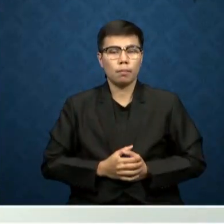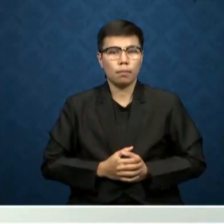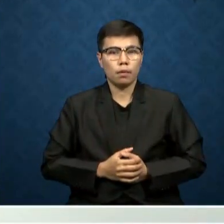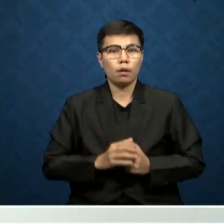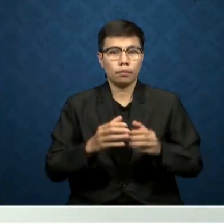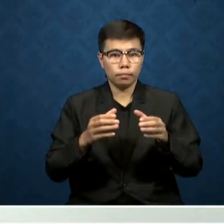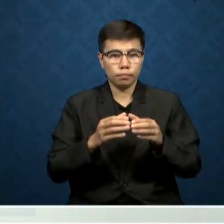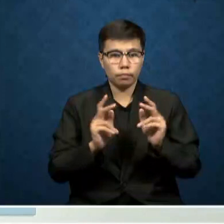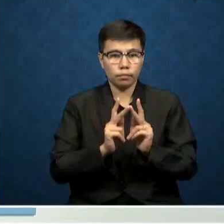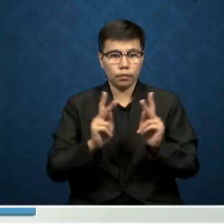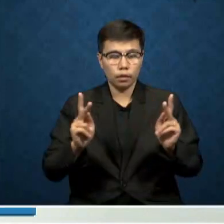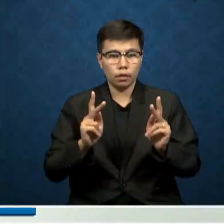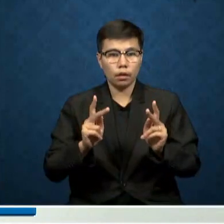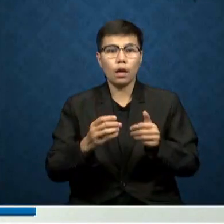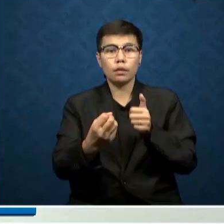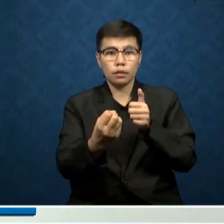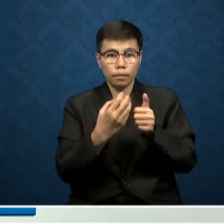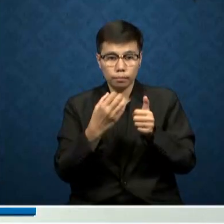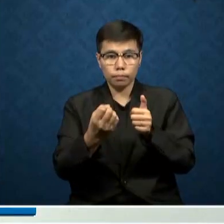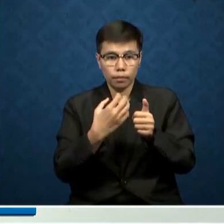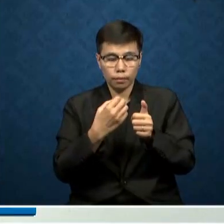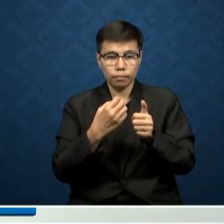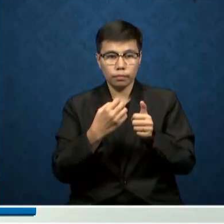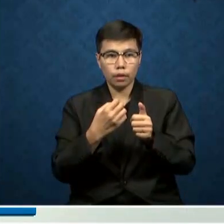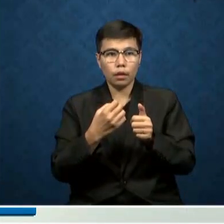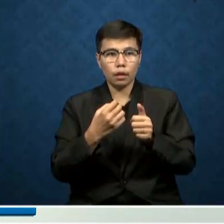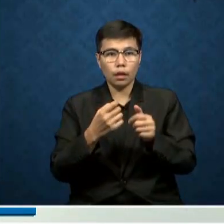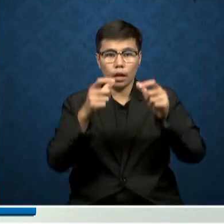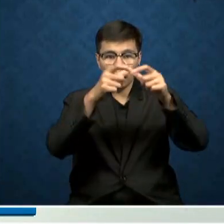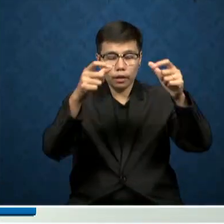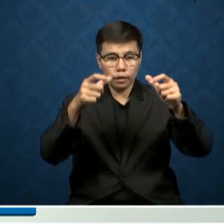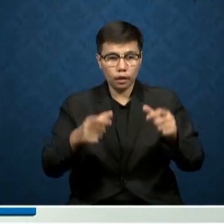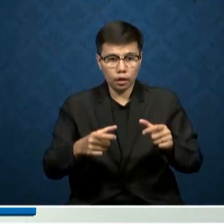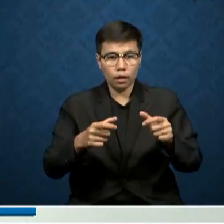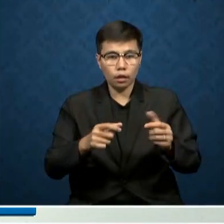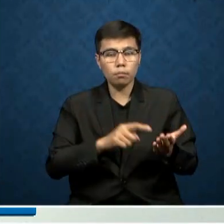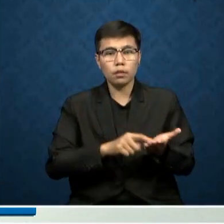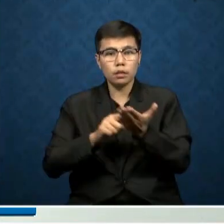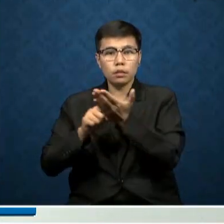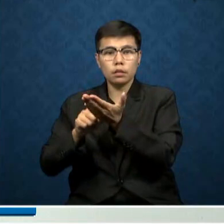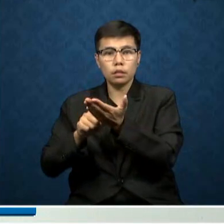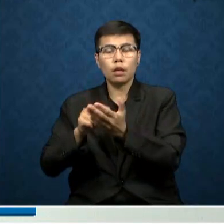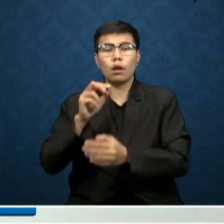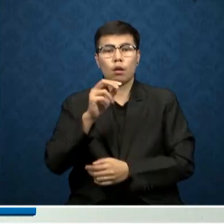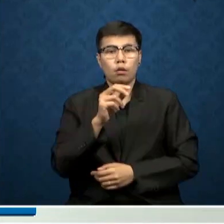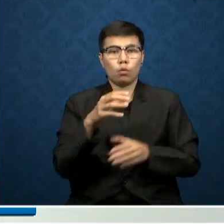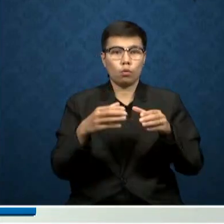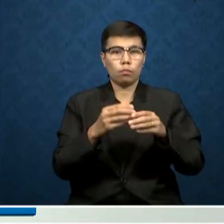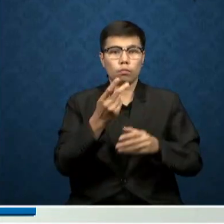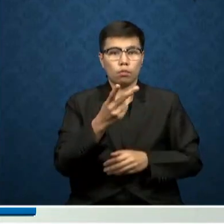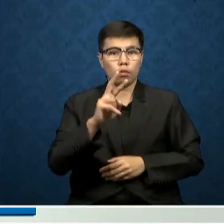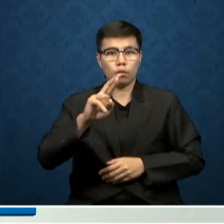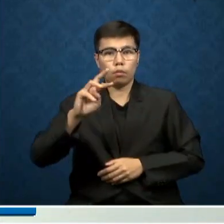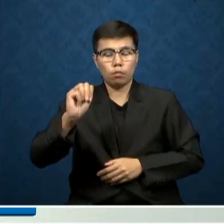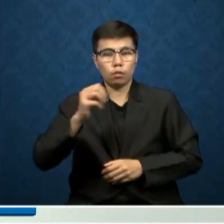คณะกรรมการจะนำข้อเสนอแนะและรายงานจะเสนอไปยังคณะรัฐมนตรีและหน่วยงานที่เกี่ยวข้องเพื่อจะดำเนินง